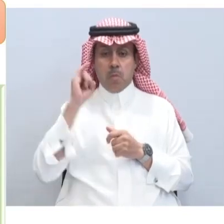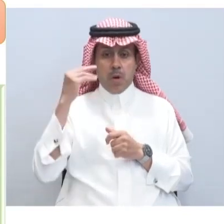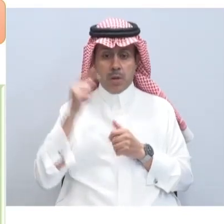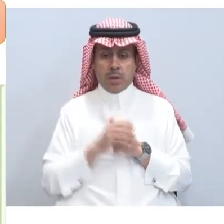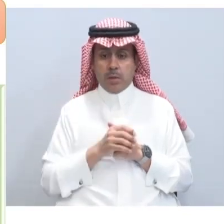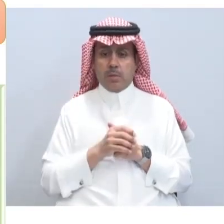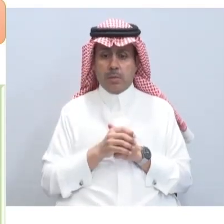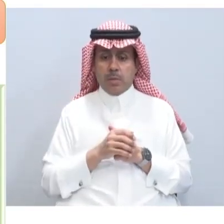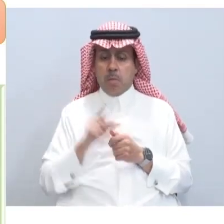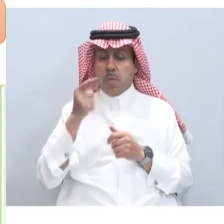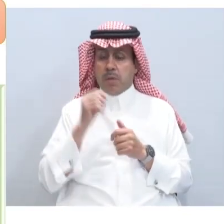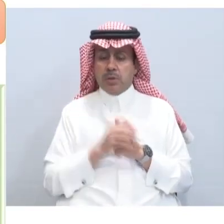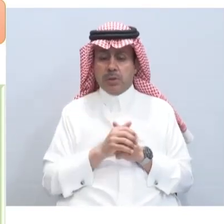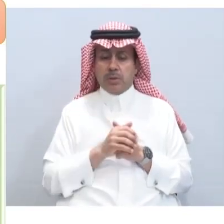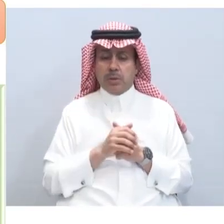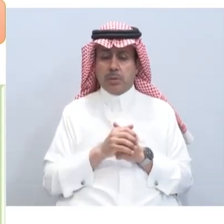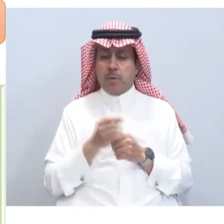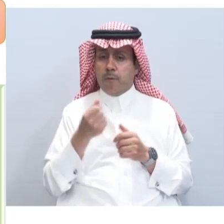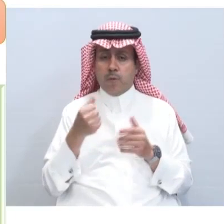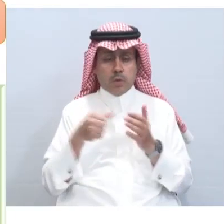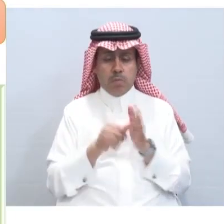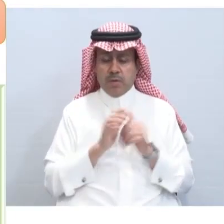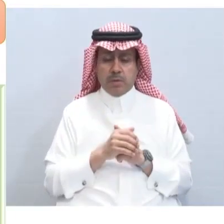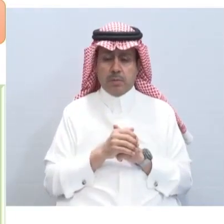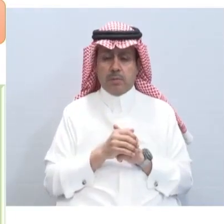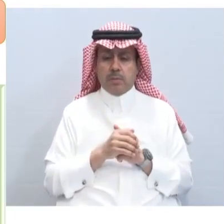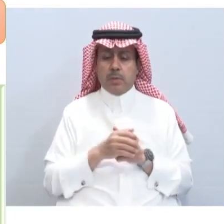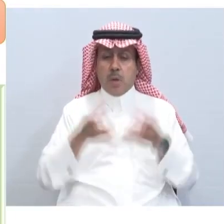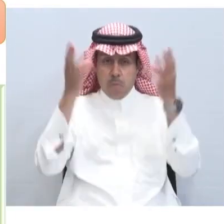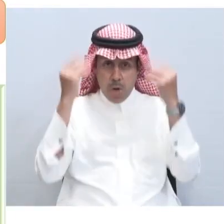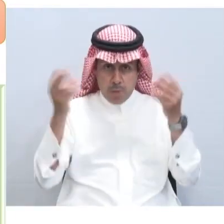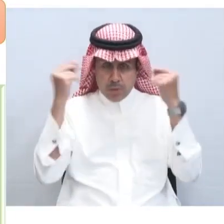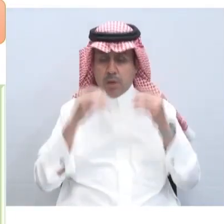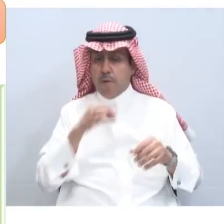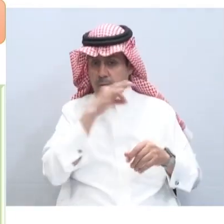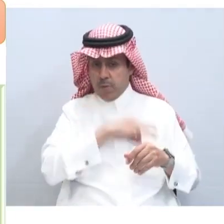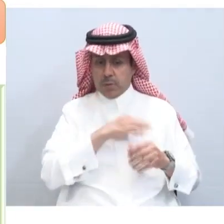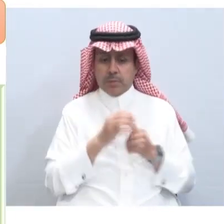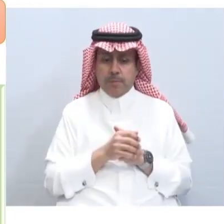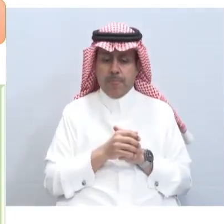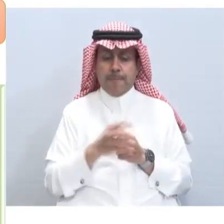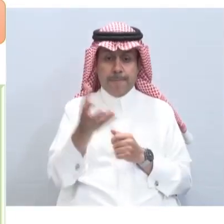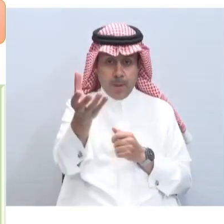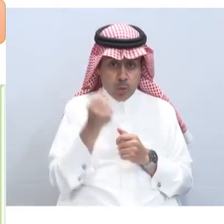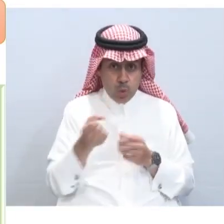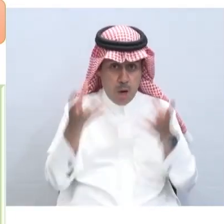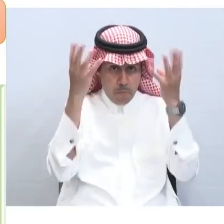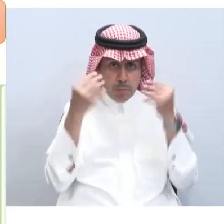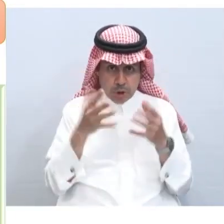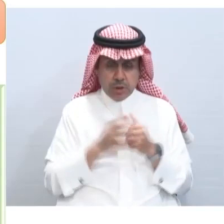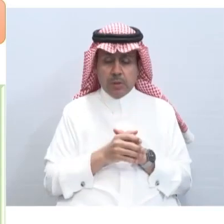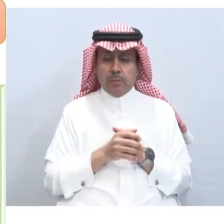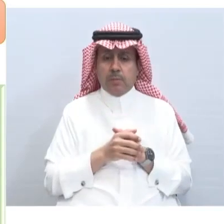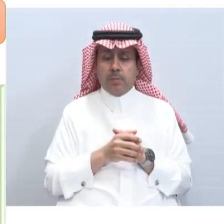ذكرنا هي برامج مجانيه تقدم او الوصول الى المعلومات من فوائدها انها الحصول على المعلومات حديثه